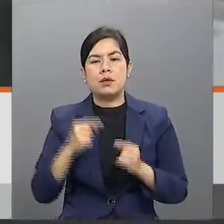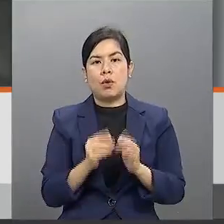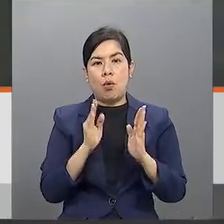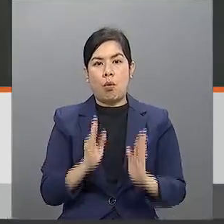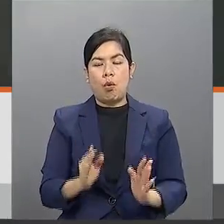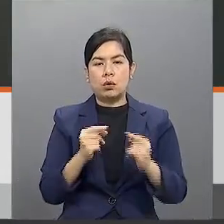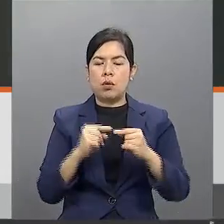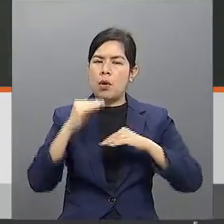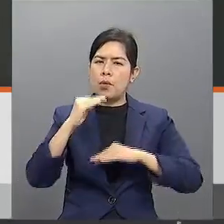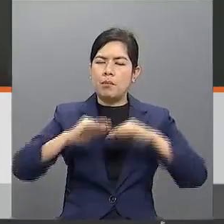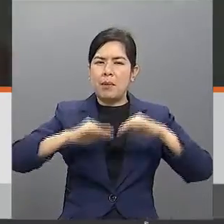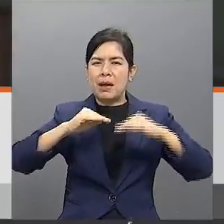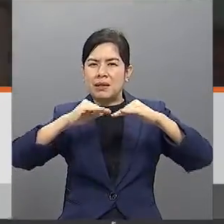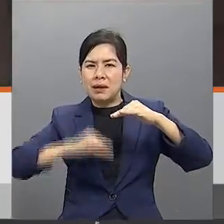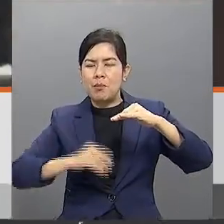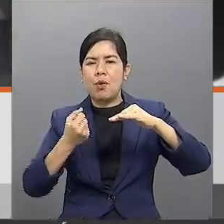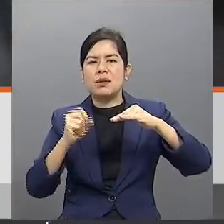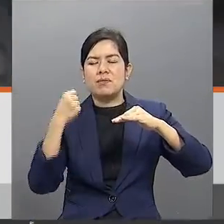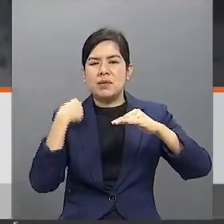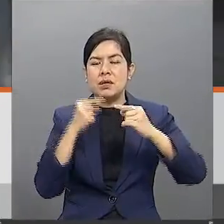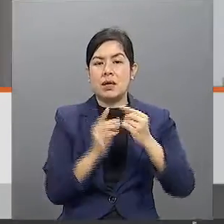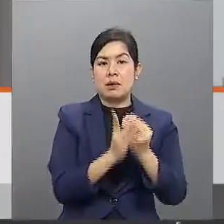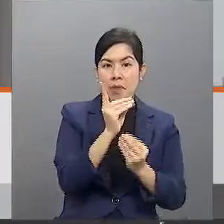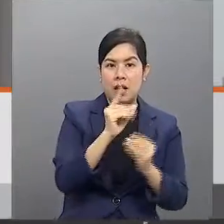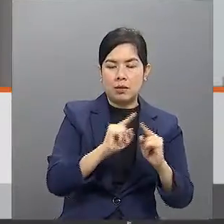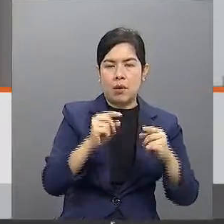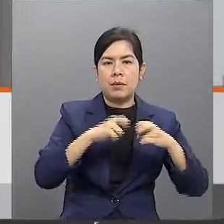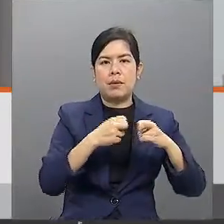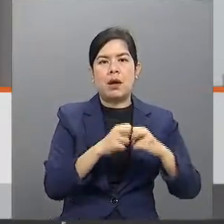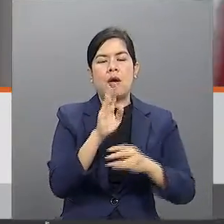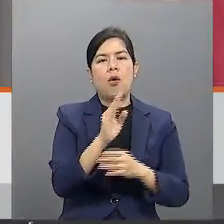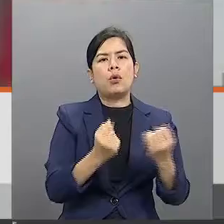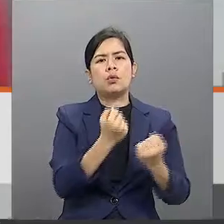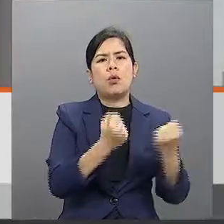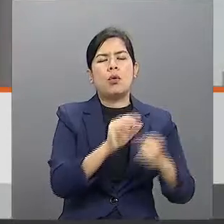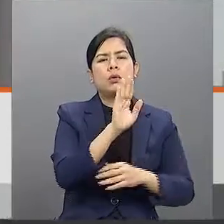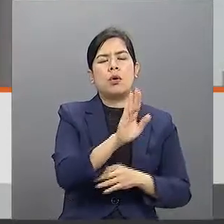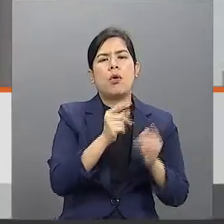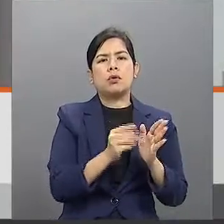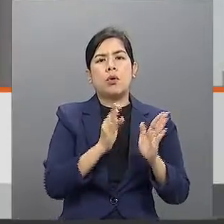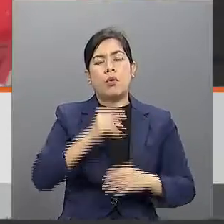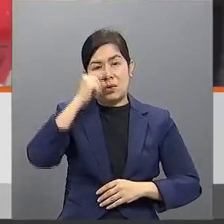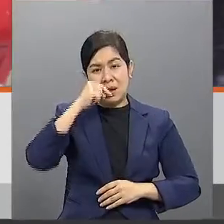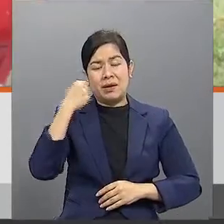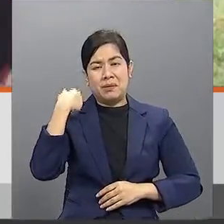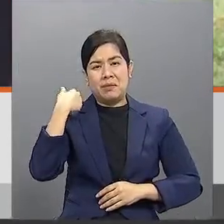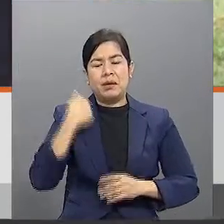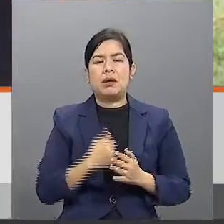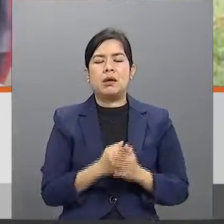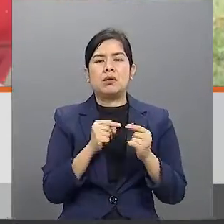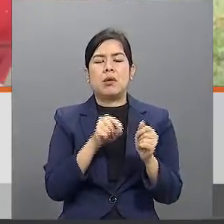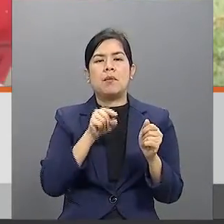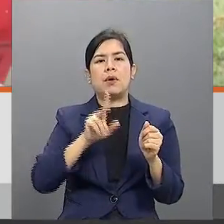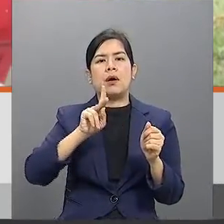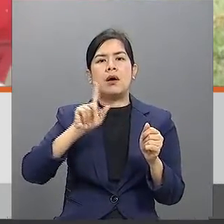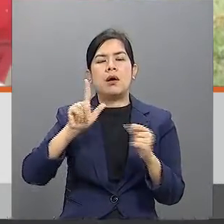ายังมีปัญหาเรื่องของยานพาหนะของคนไทยที่ยังตกค้างในรัฐกาลันตันประเทศมาเลเซียจำนวนมากที่ไม่สามารถนำกลับ